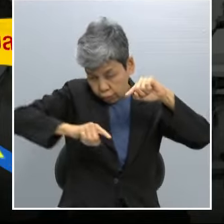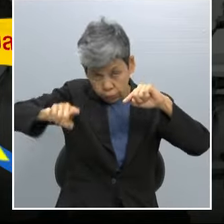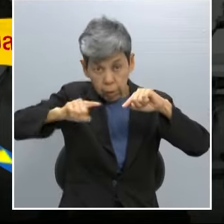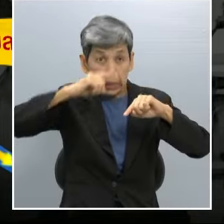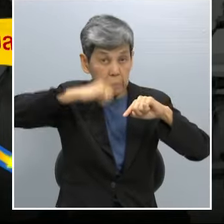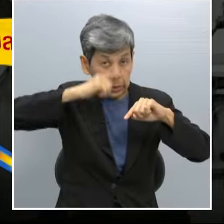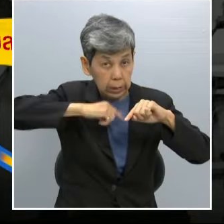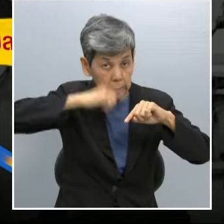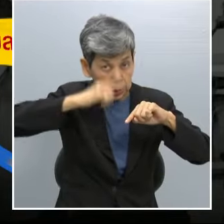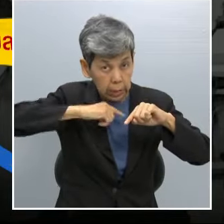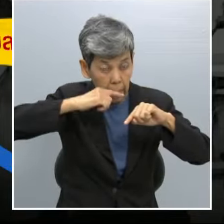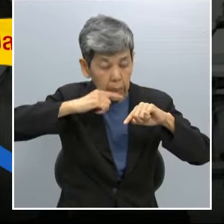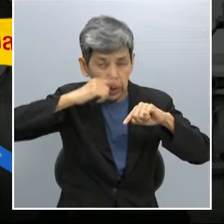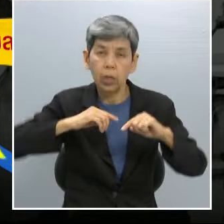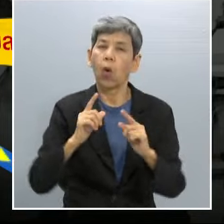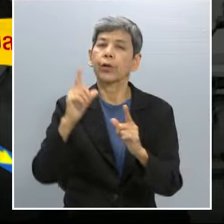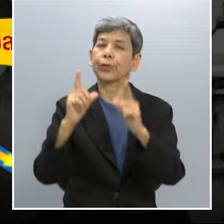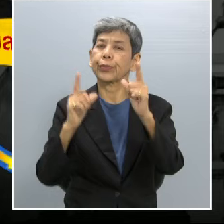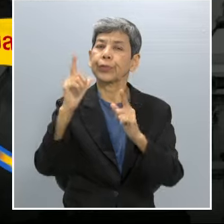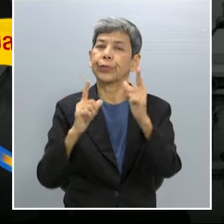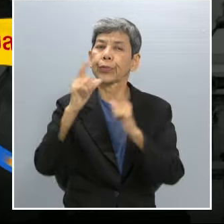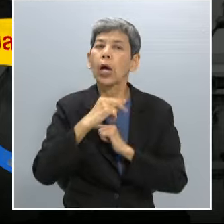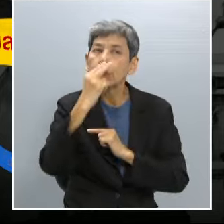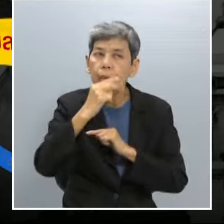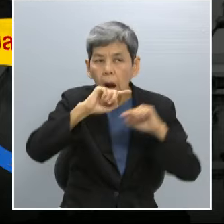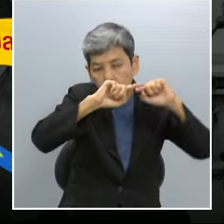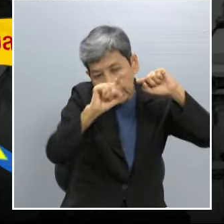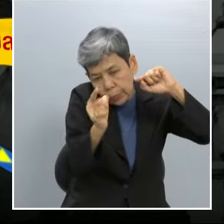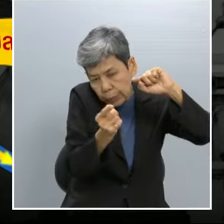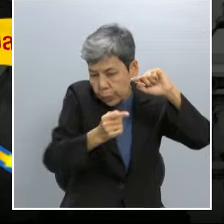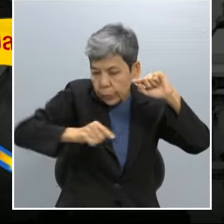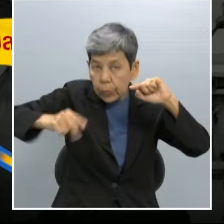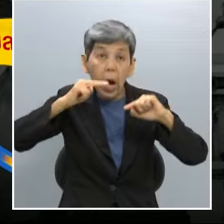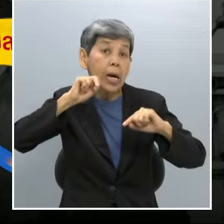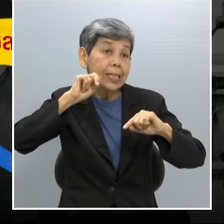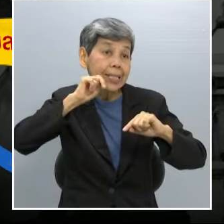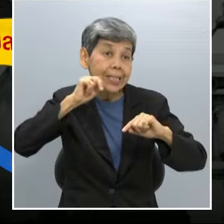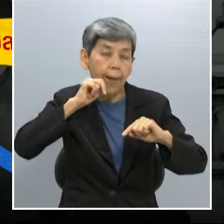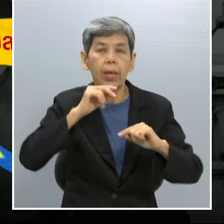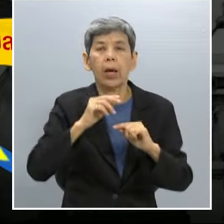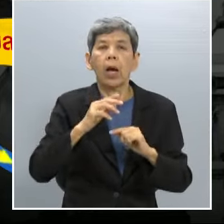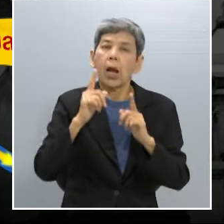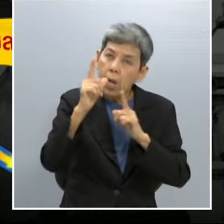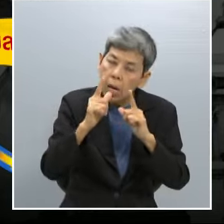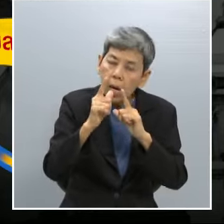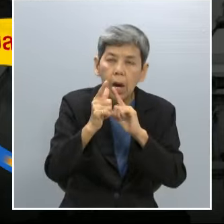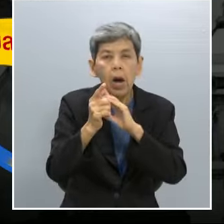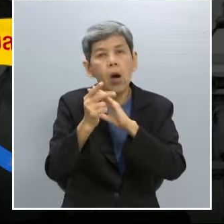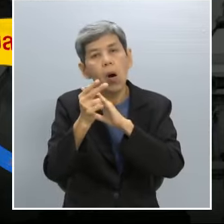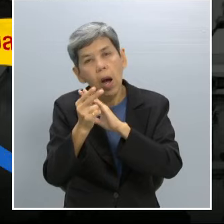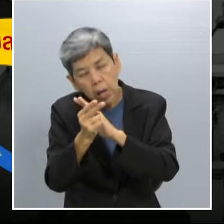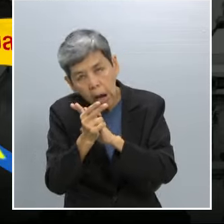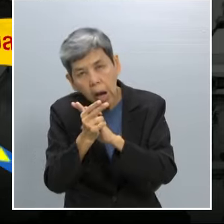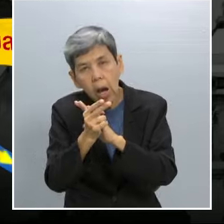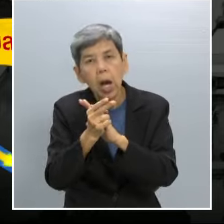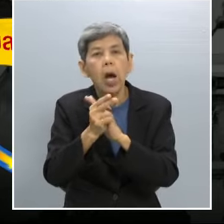ยในส่วนของจังหวัดเลย อ ย่างที่เห็นแล้วก็ต่อเนื่องมาหนองคายบึงกาฬนครพนมมุกด